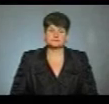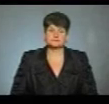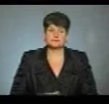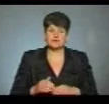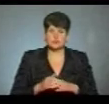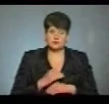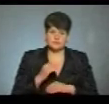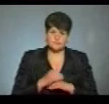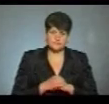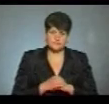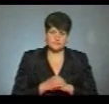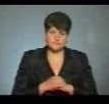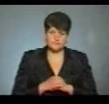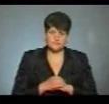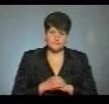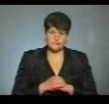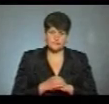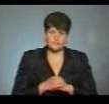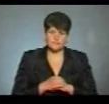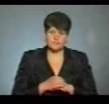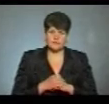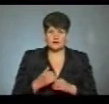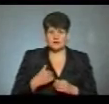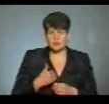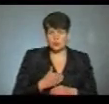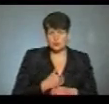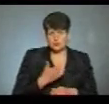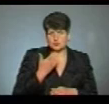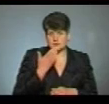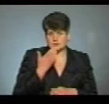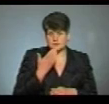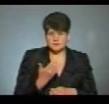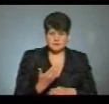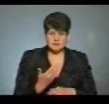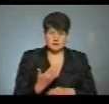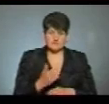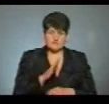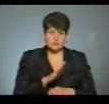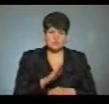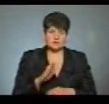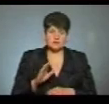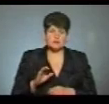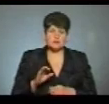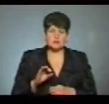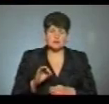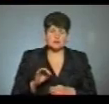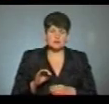Добрий вечір. Будь ласка, запитуйте. Я хочу вас запитати, Віктор Вікторович, як насчет